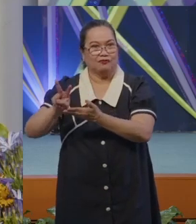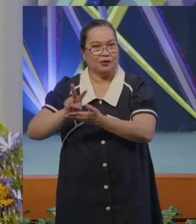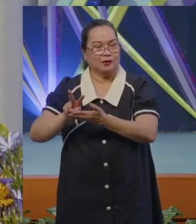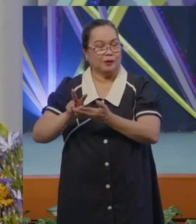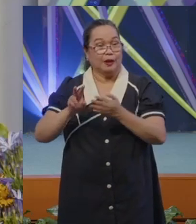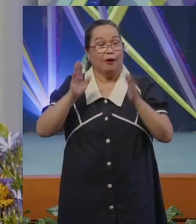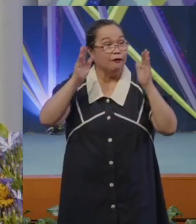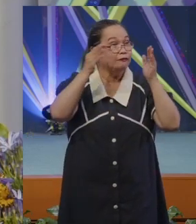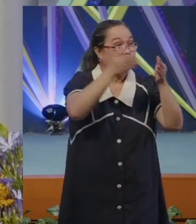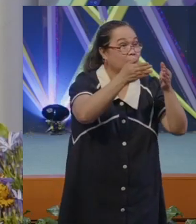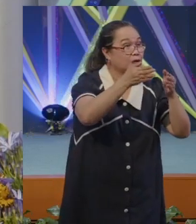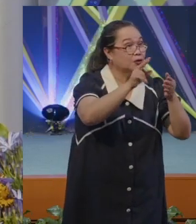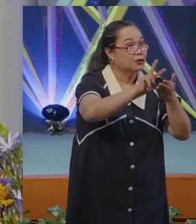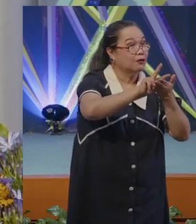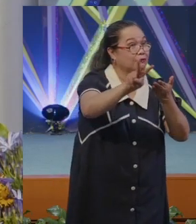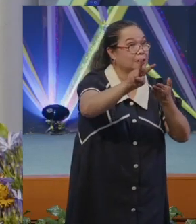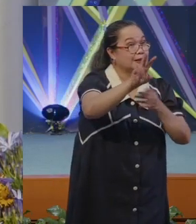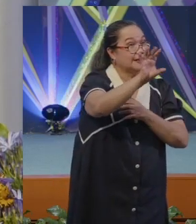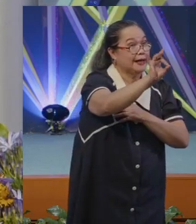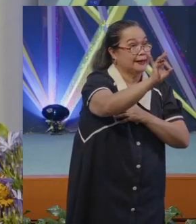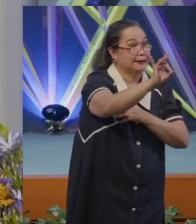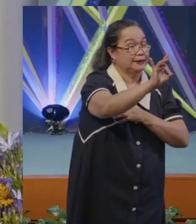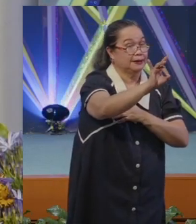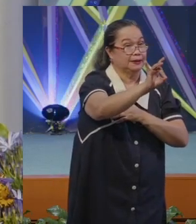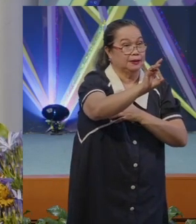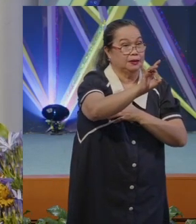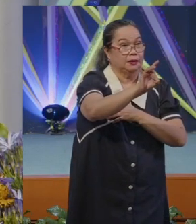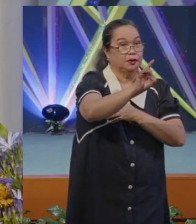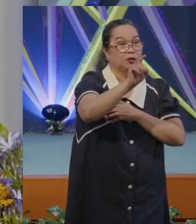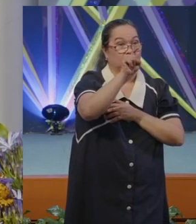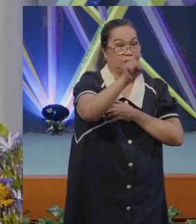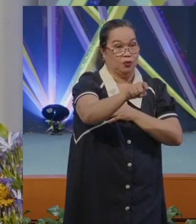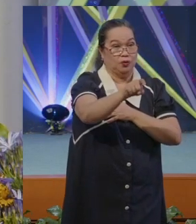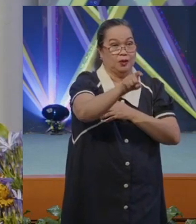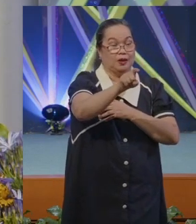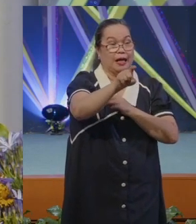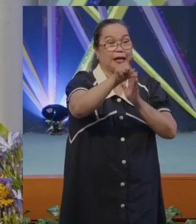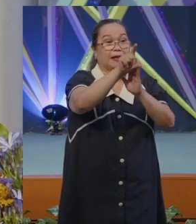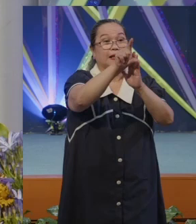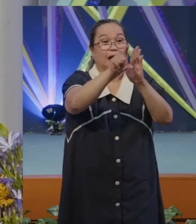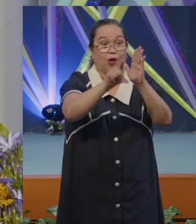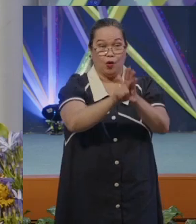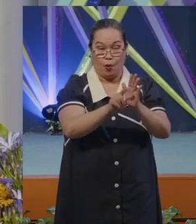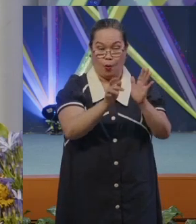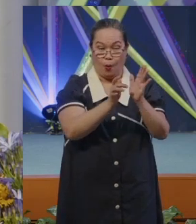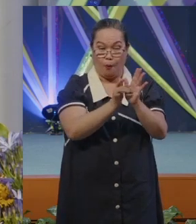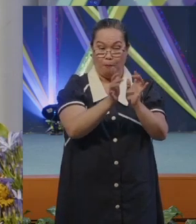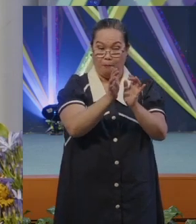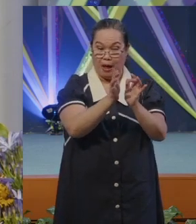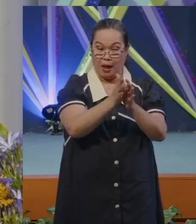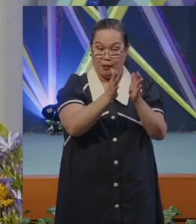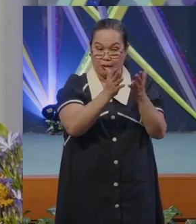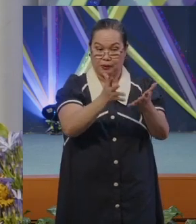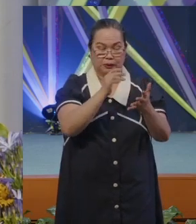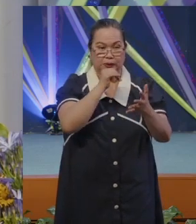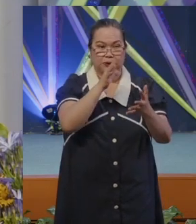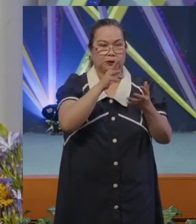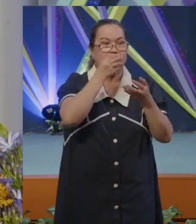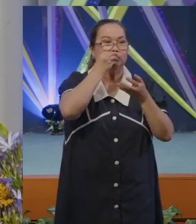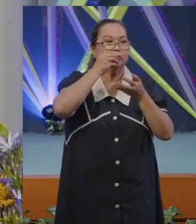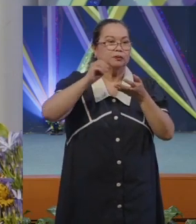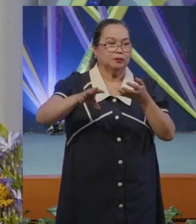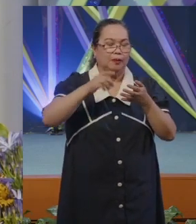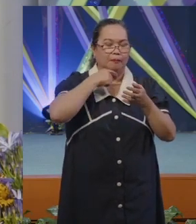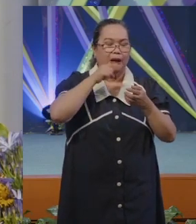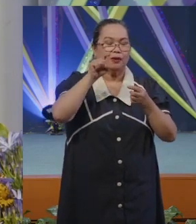At ang focus niya yung verse 8. This book of the law shall not depart from your mouth, but you shall meditate